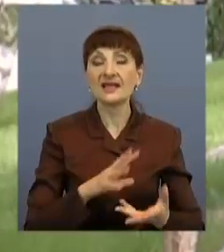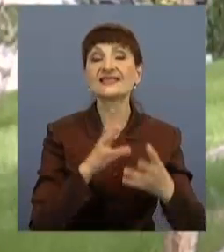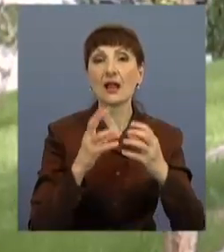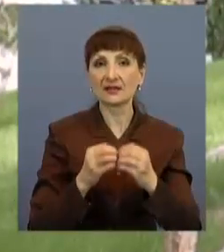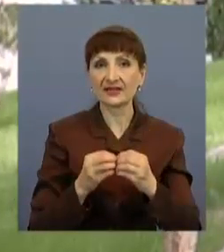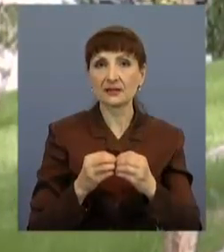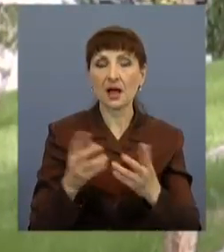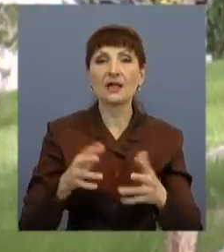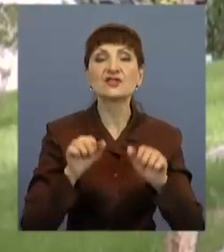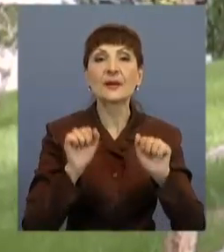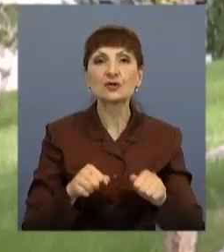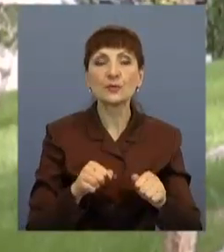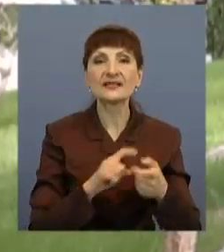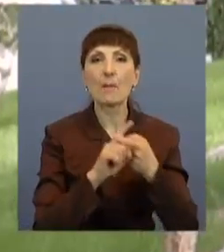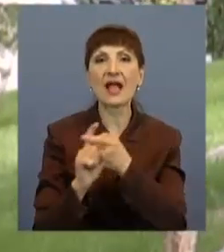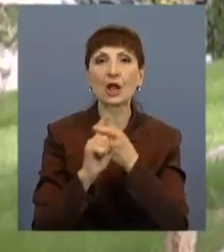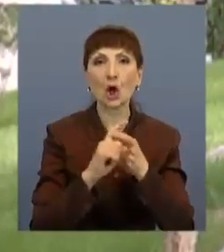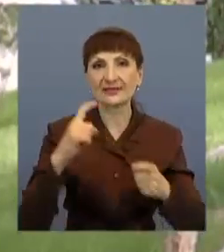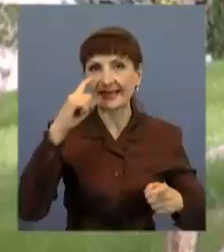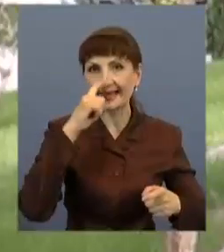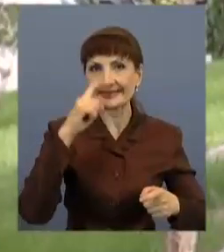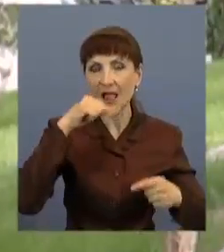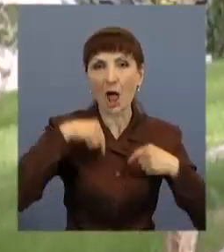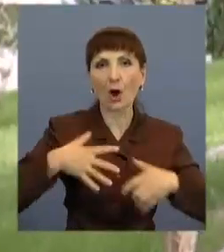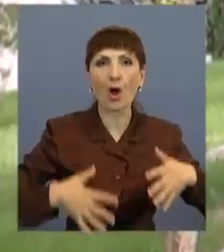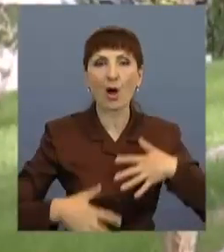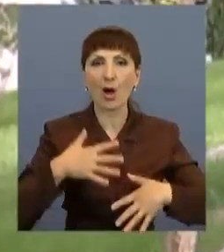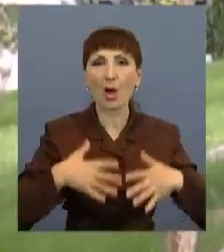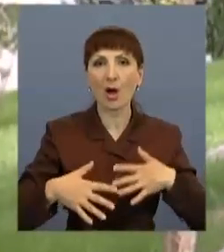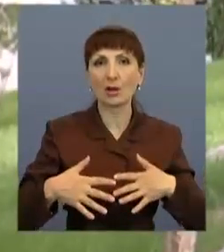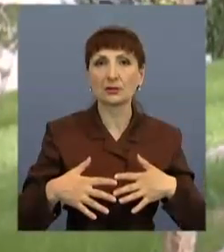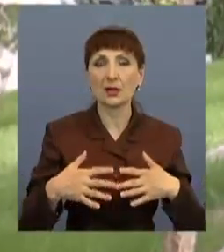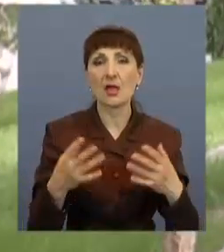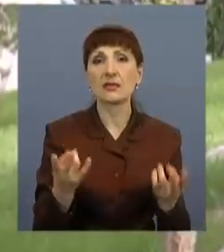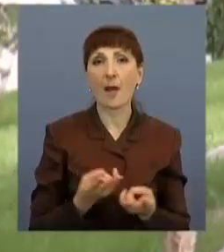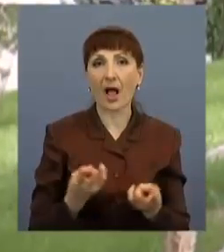его способность переноса в организм необходимого кислорода